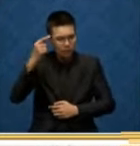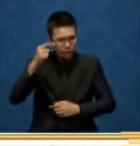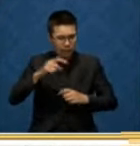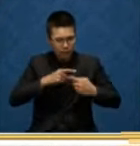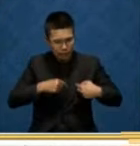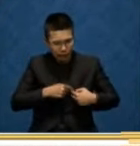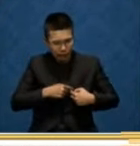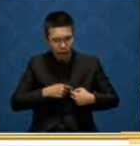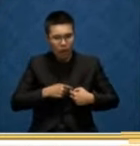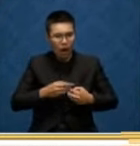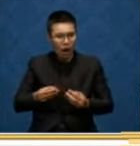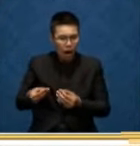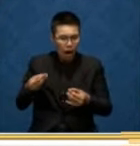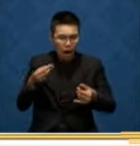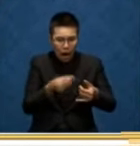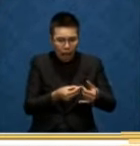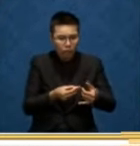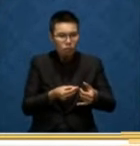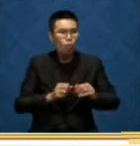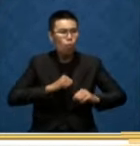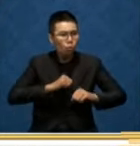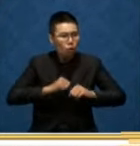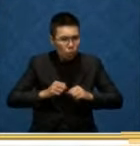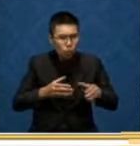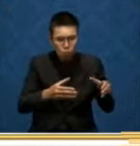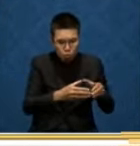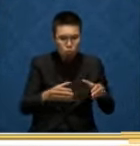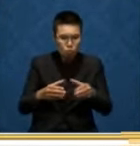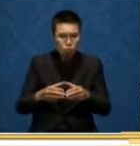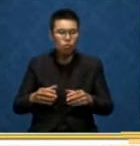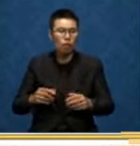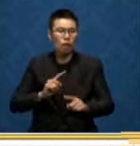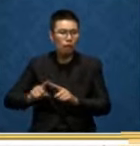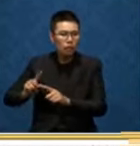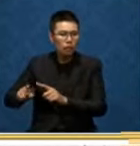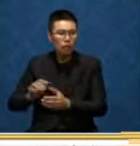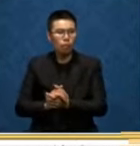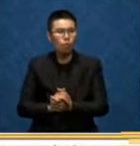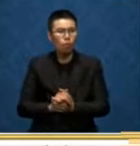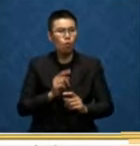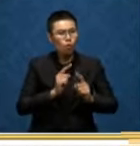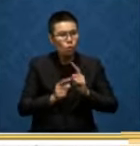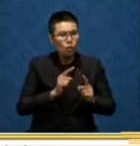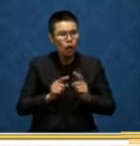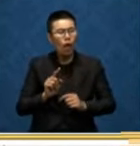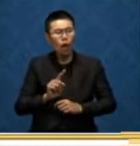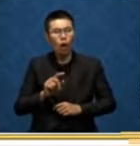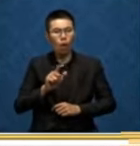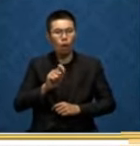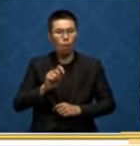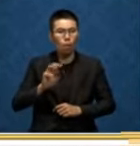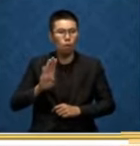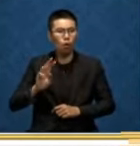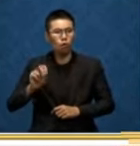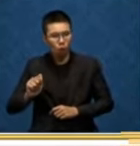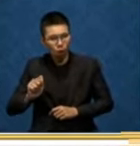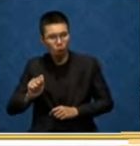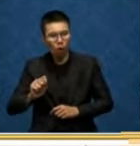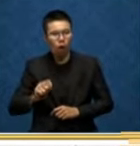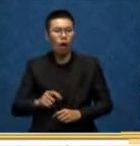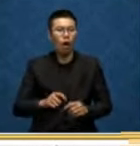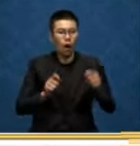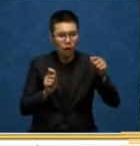ได้ทำสิคะลงไปในท้องถิ่นลงไปพูดกับทางอบต.ทางกำนันผู้ใหญ่บ้